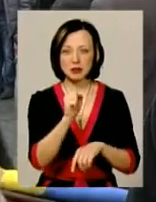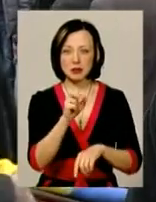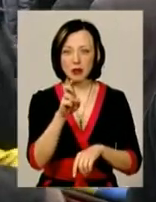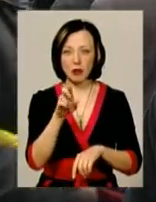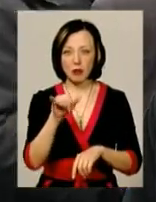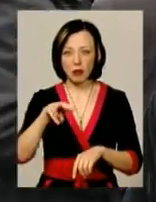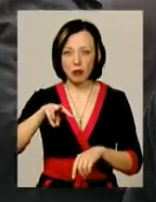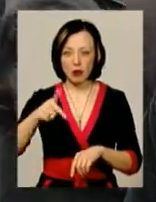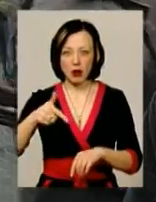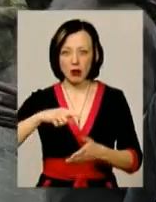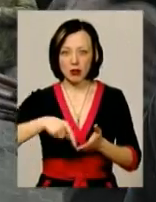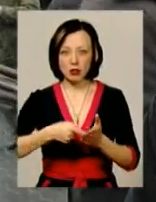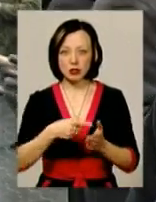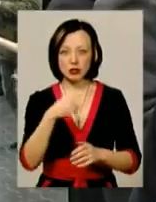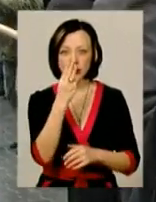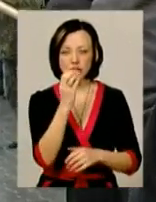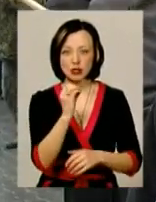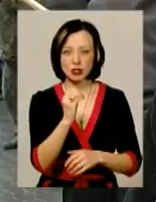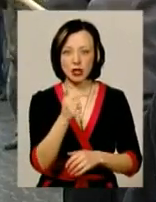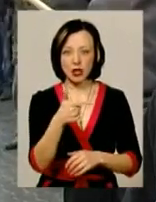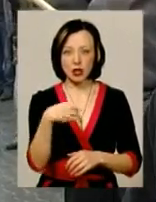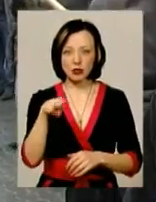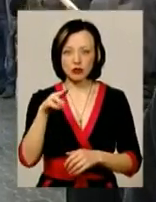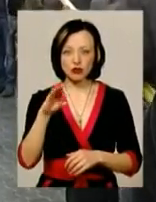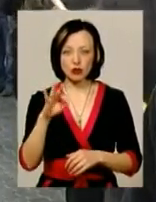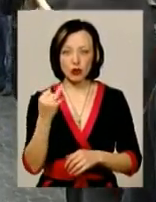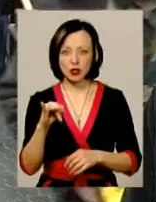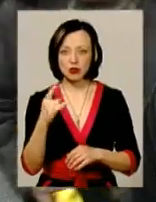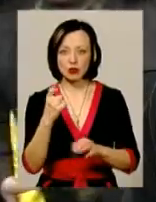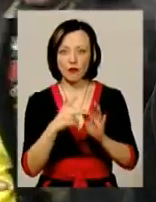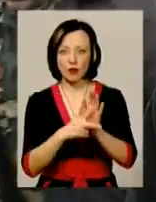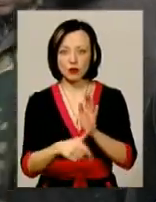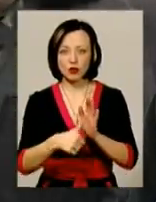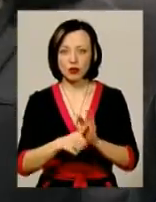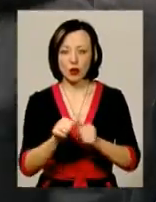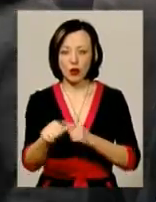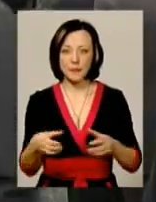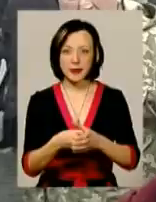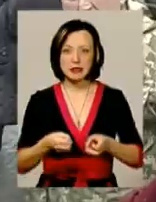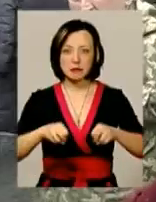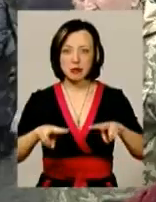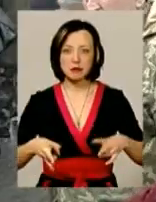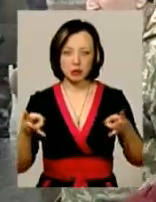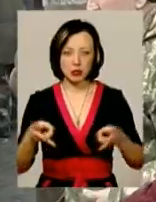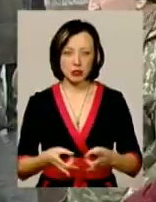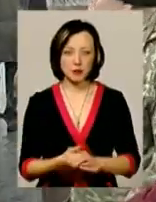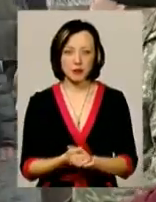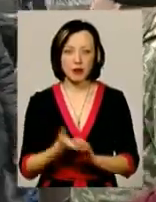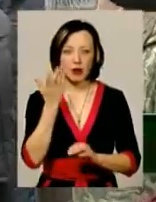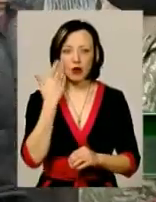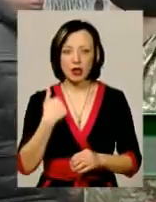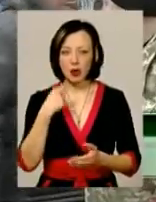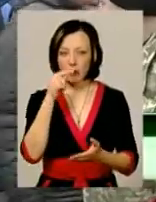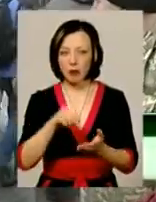Забуль, населений пункт Шахджой, 186-й віддільний отряд спеціального призначення. Я коли туди попав, мені